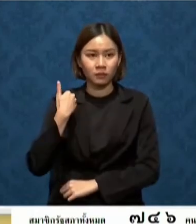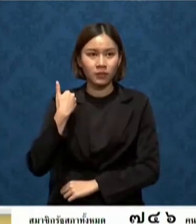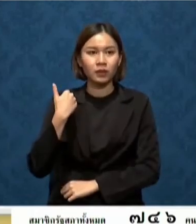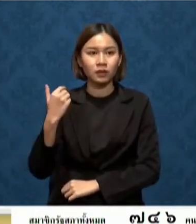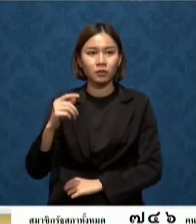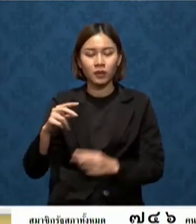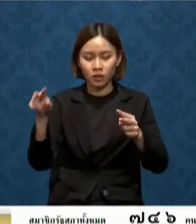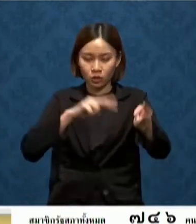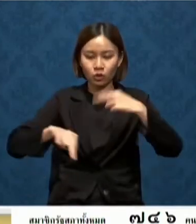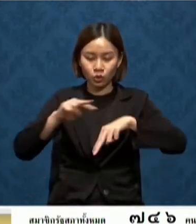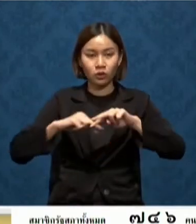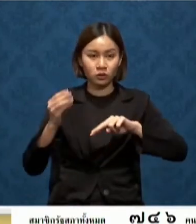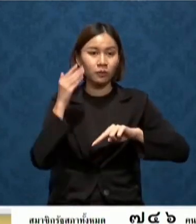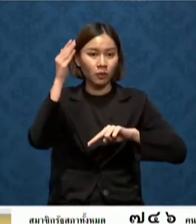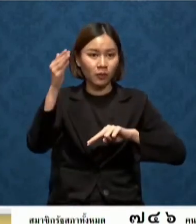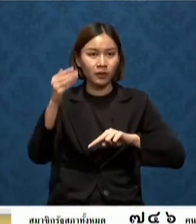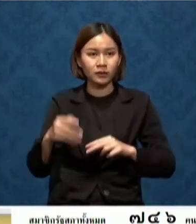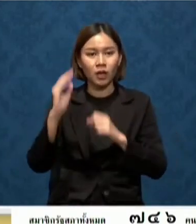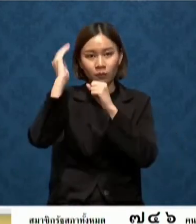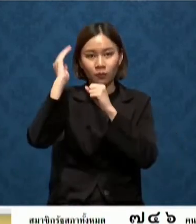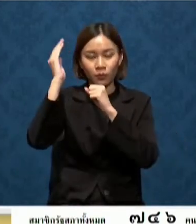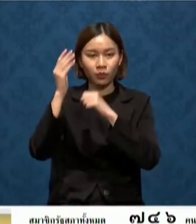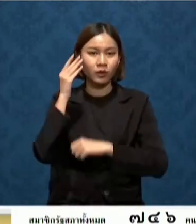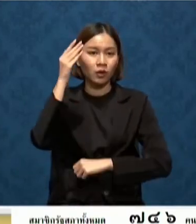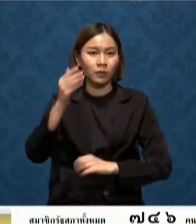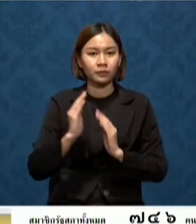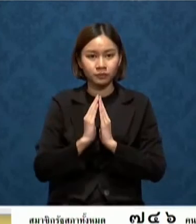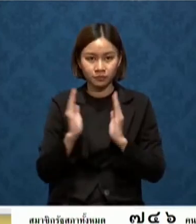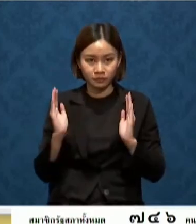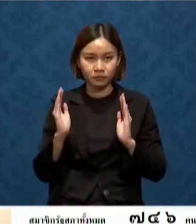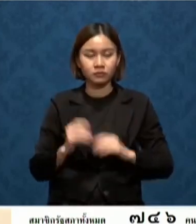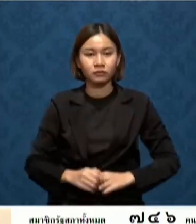เดี๋ยวก็คงจะมการตกสอบกัไปแลวกมานำเสนอกันกลกพคณครับ